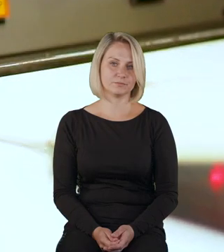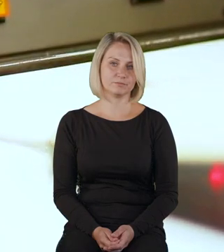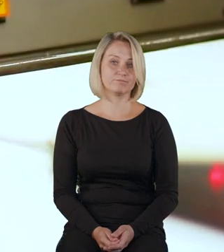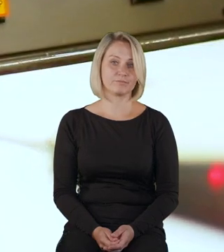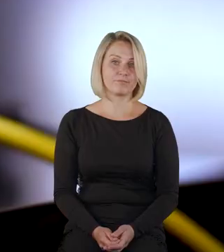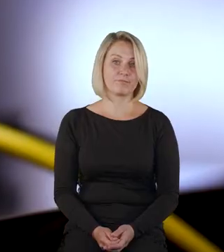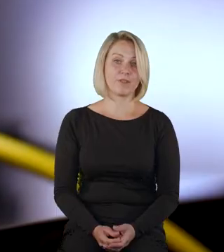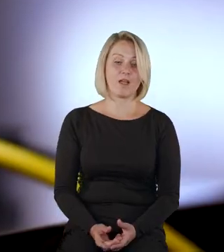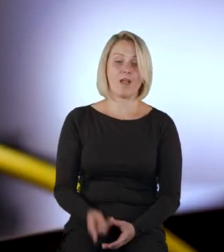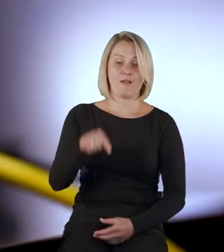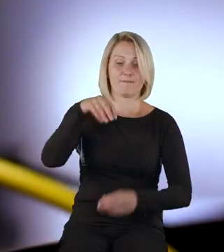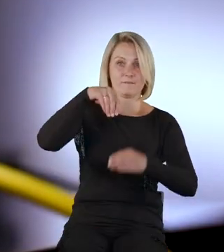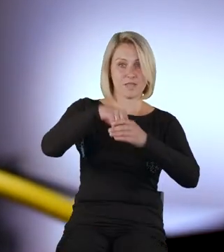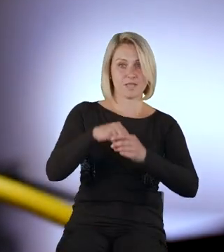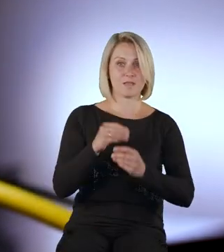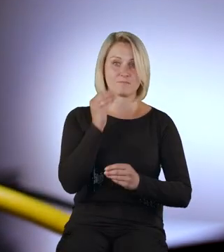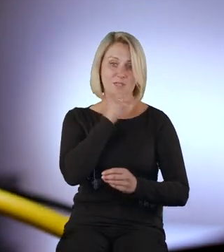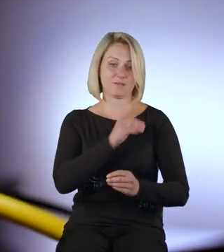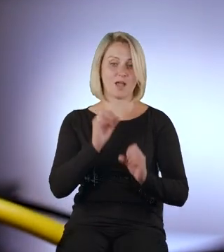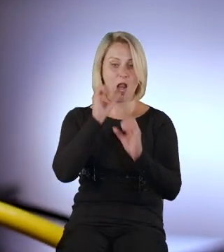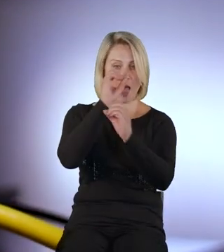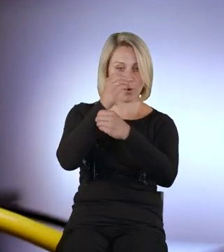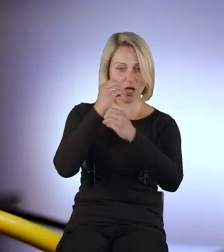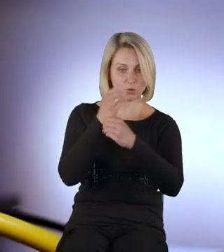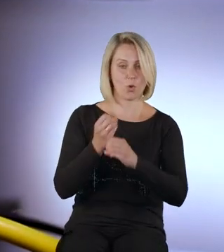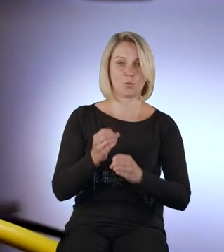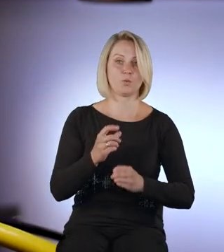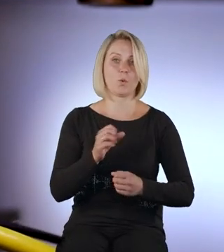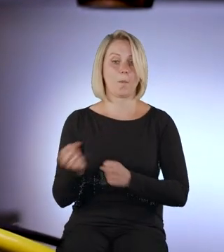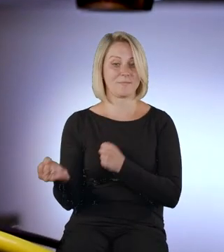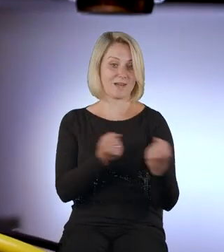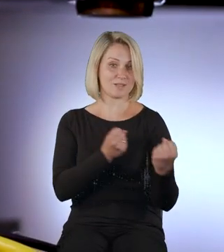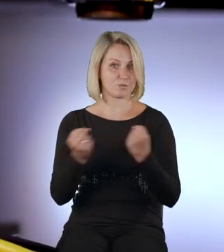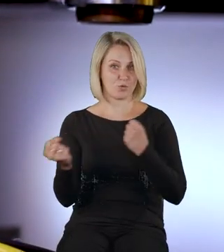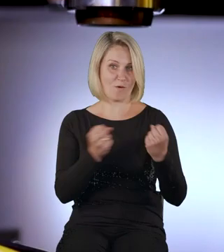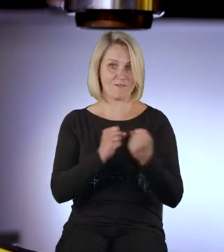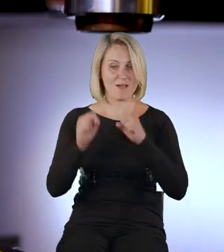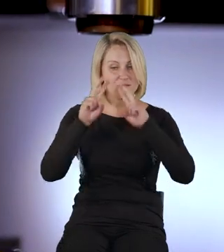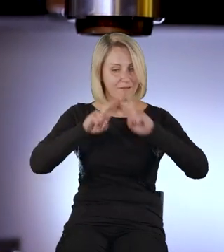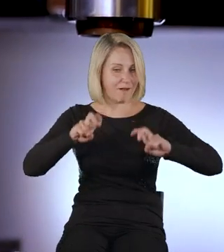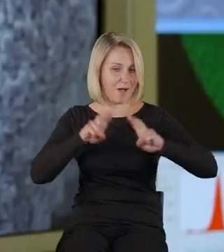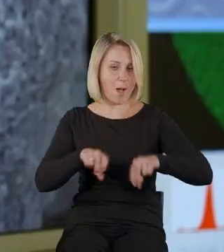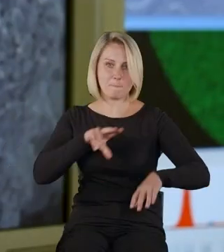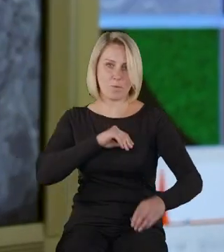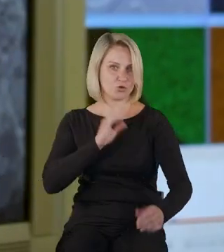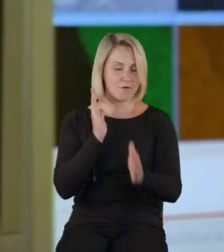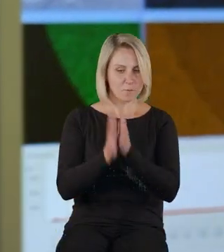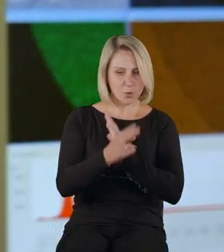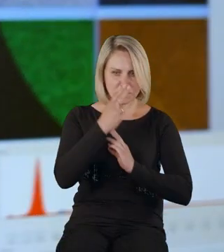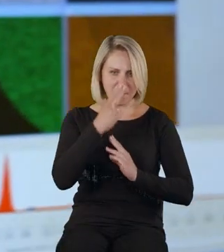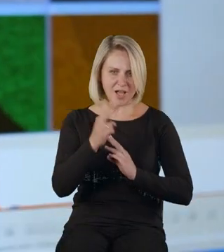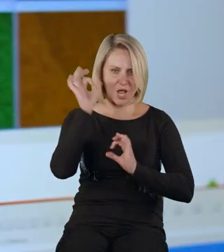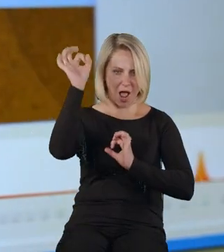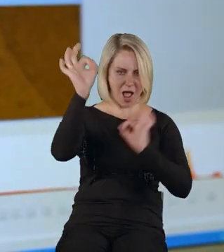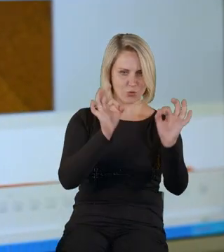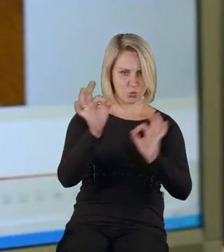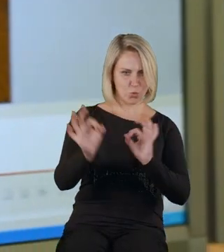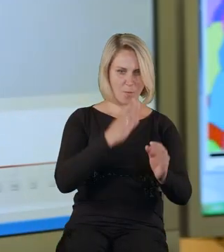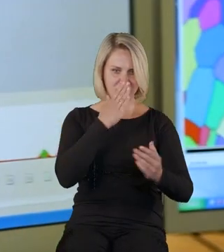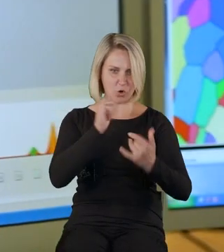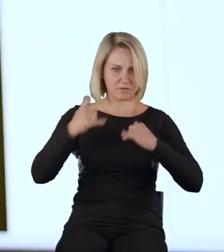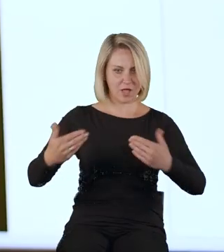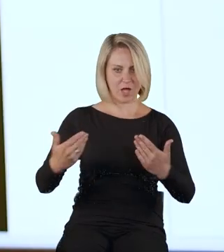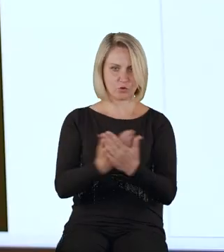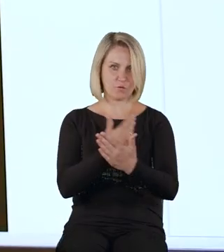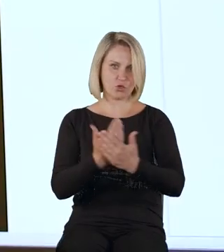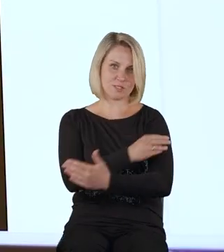W akredytowanym laboratorium transmisyjnej mikroskopii elektronowej można bezpośrednio obserwować ułożenie atomów w nowoczesnych